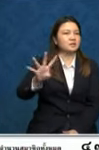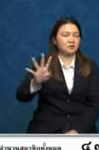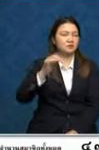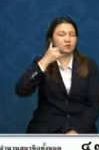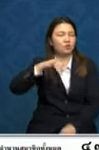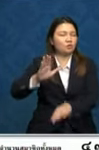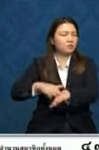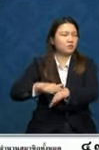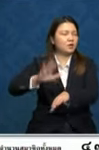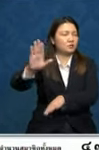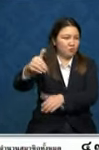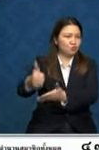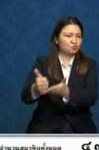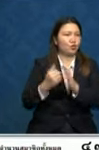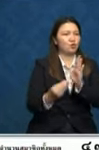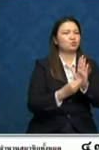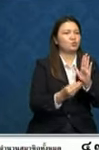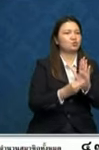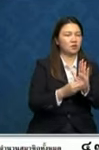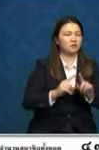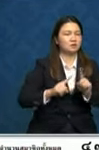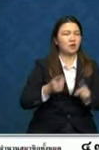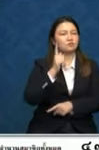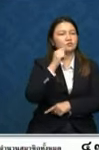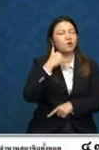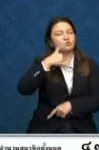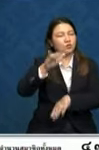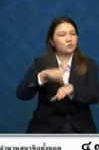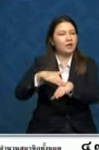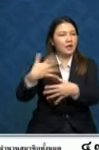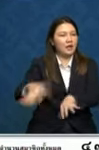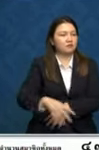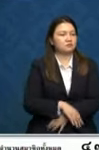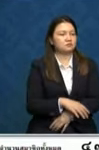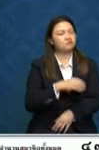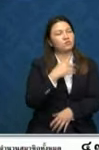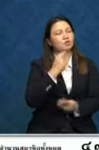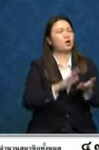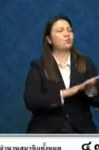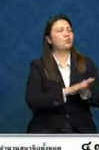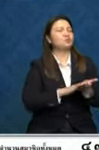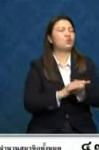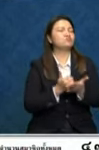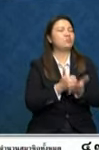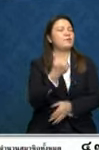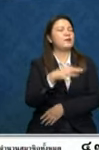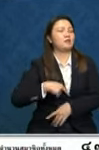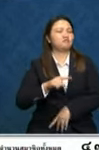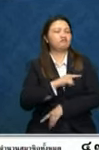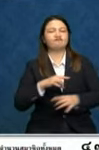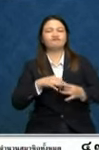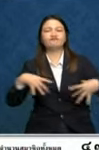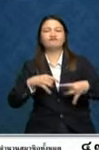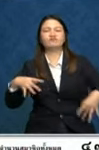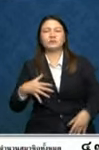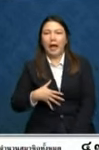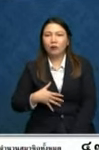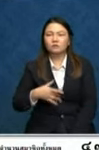อกท่อในกทม.เขต15ครับแต่ท่านแจ้งว่าไม่ใช่หน้าที่ของท่านครับก็เลยงงๆครับว่าสรุปแล้วอะไรคือหน้าที่ของท่